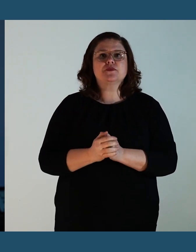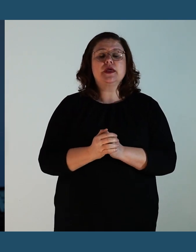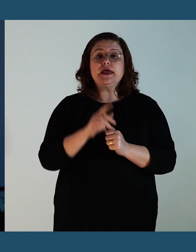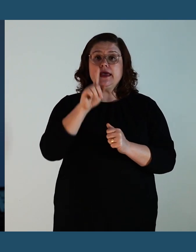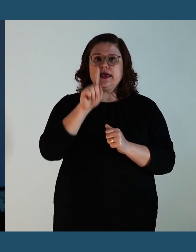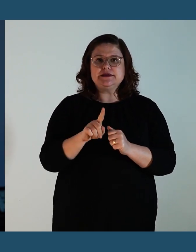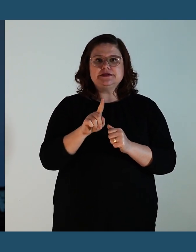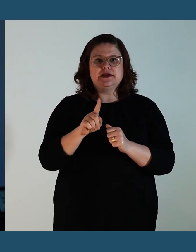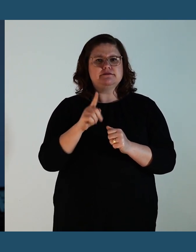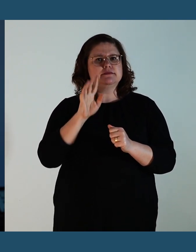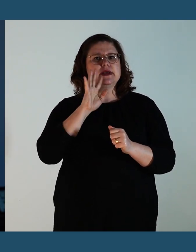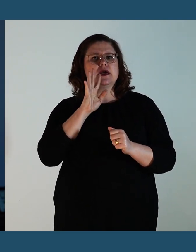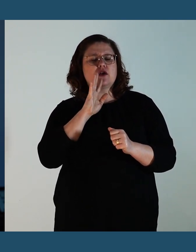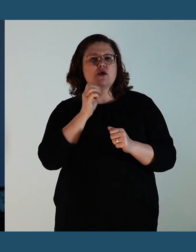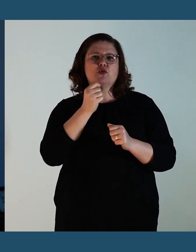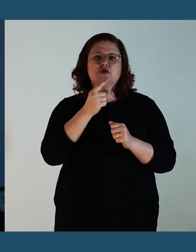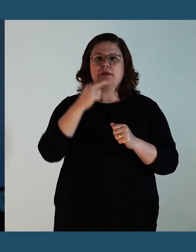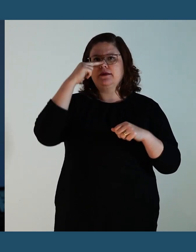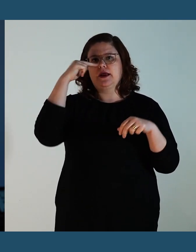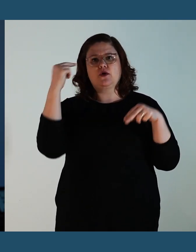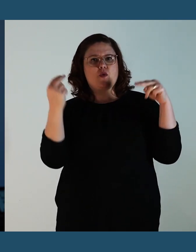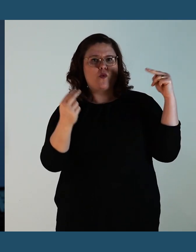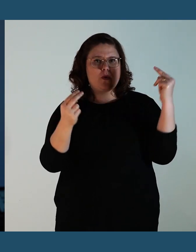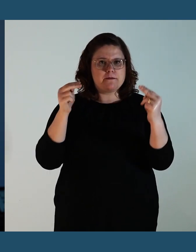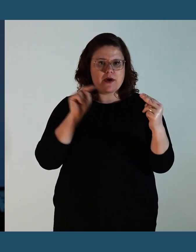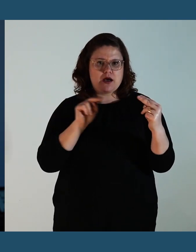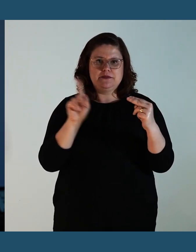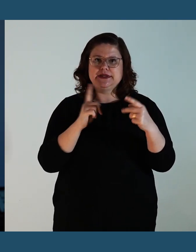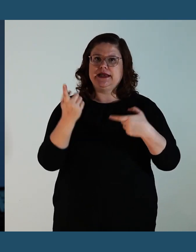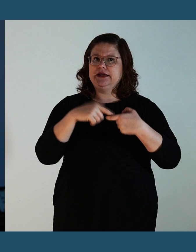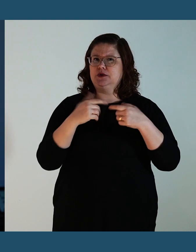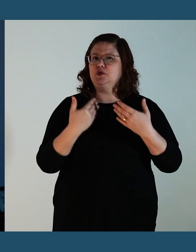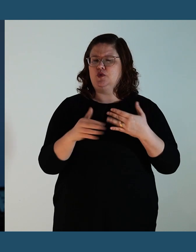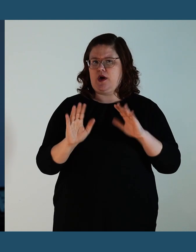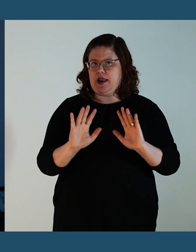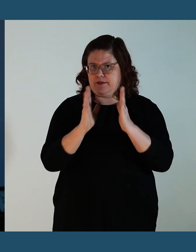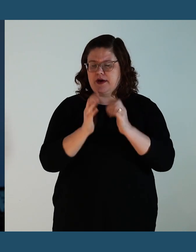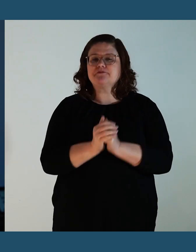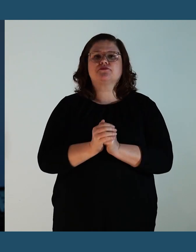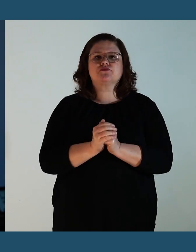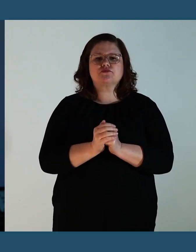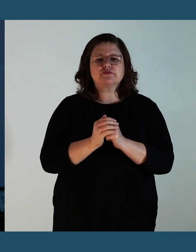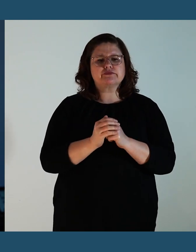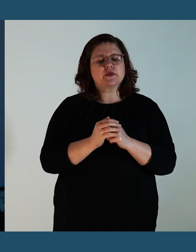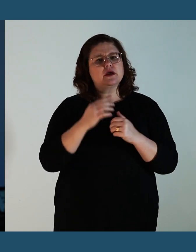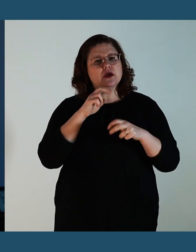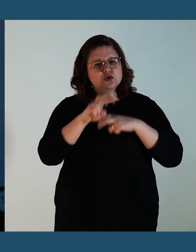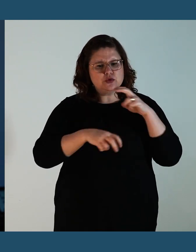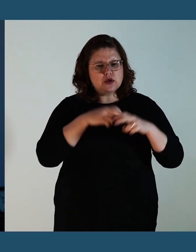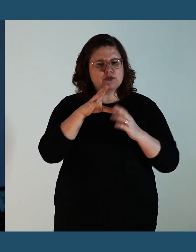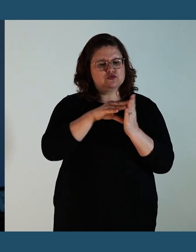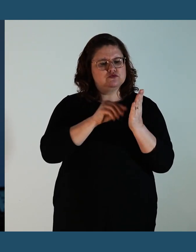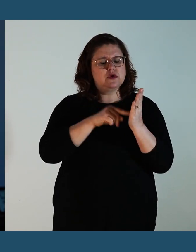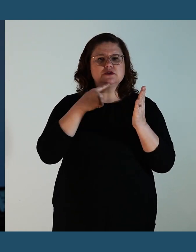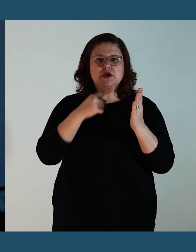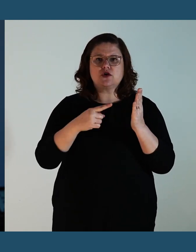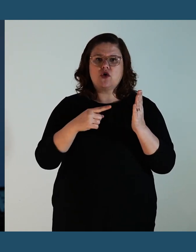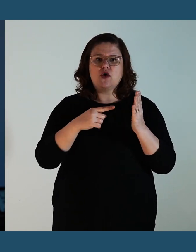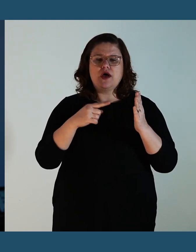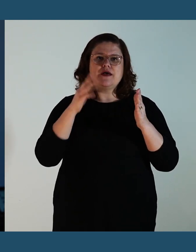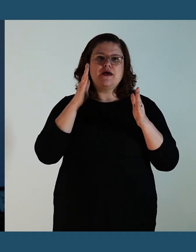pohjustukseksi luen tässä muutamia ikään kuin näkökulmia, esimerkkejä. Tutkimukset osoittavat, että useat näkyviin